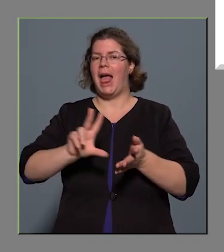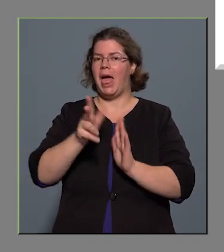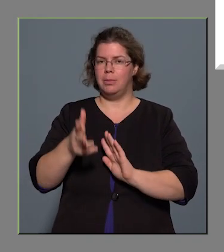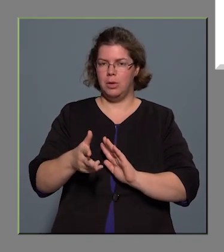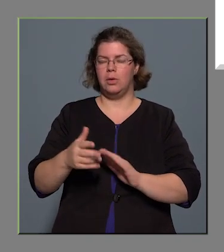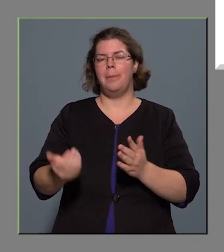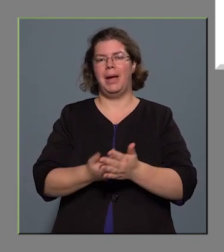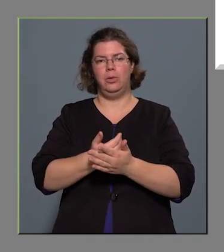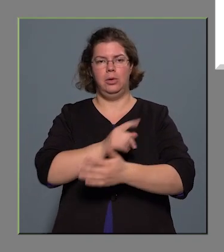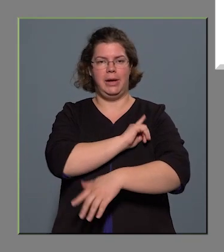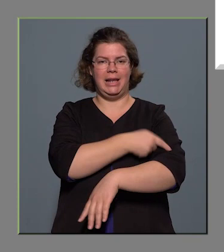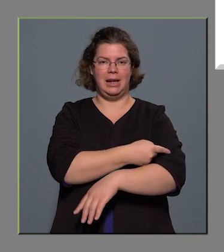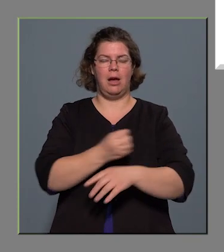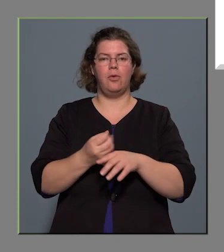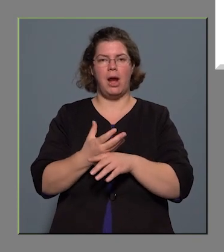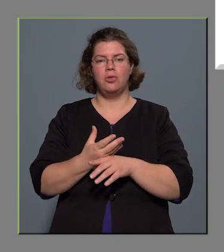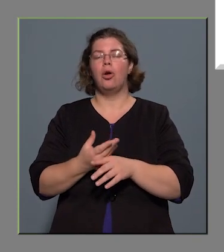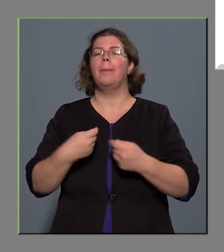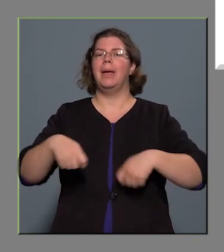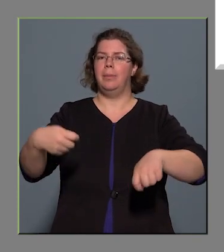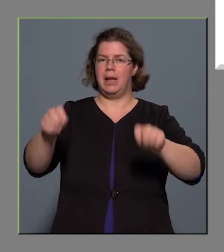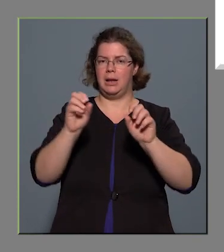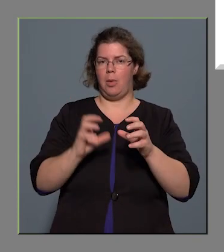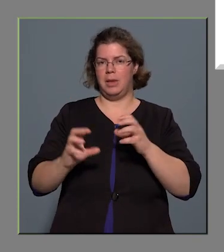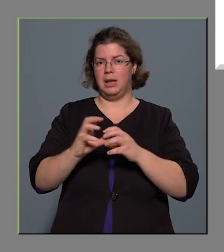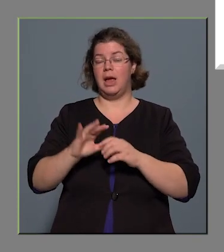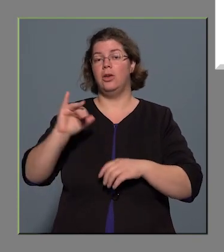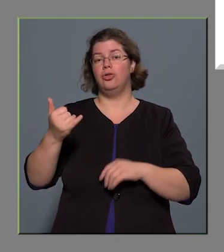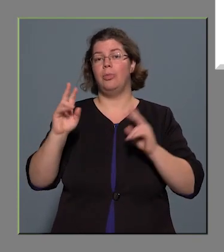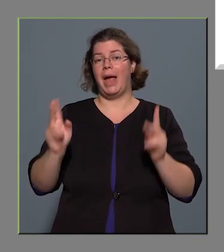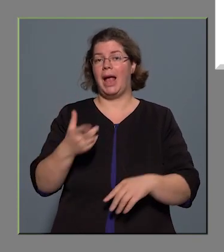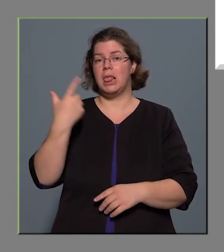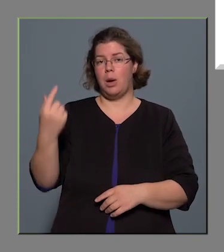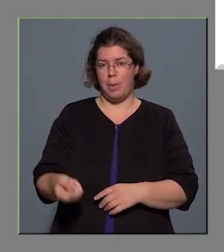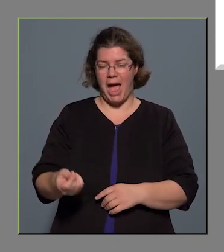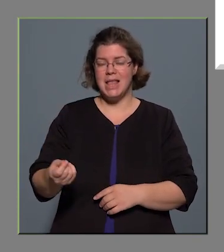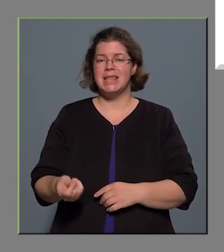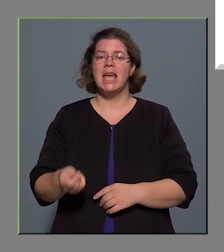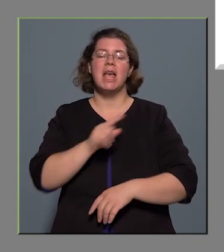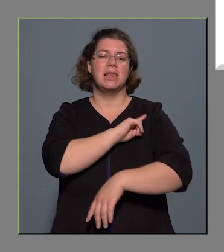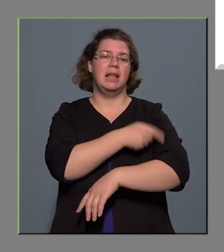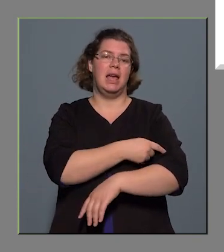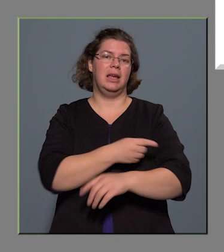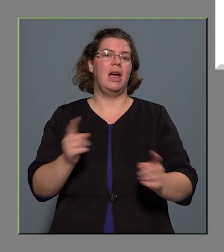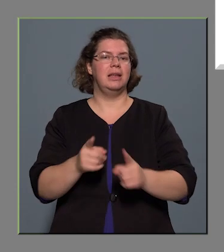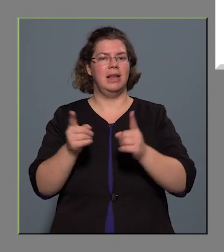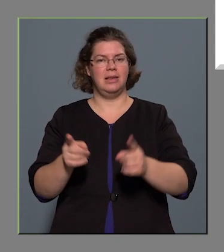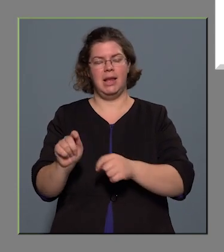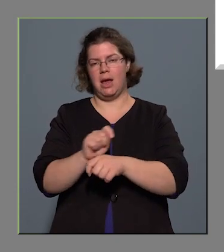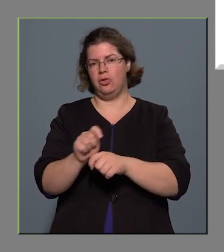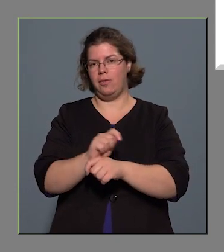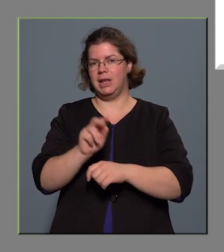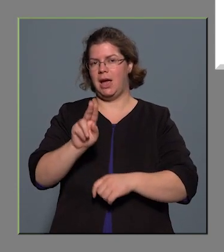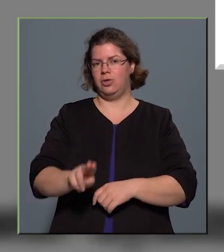megújuló energiaforrások beépített kapacitását, és meg kell dupláznia az energiaintenzitás javításának